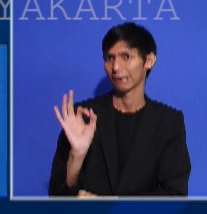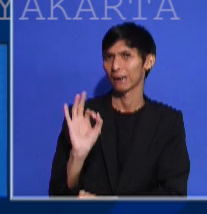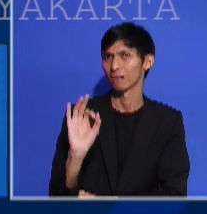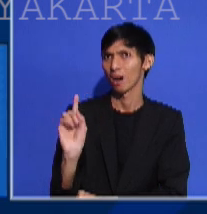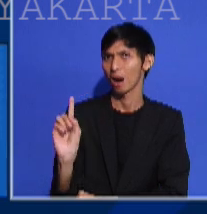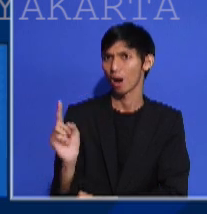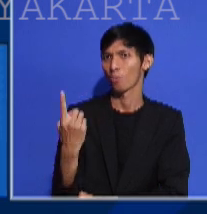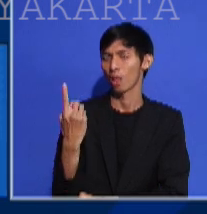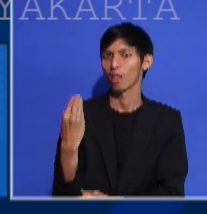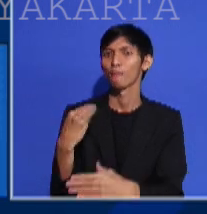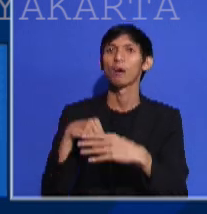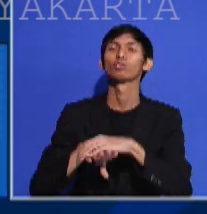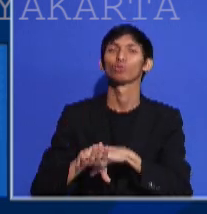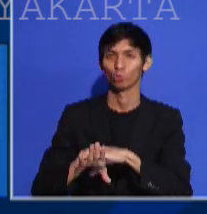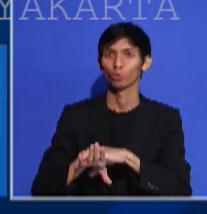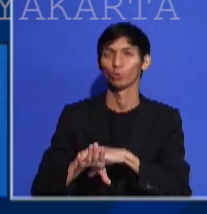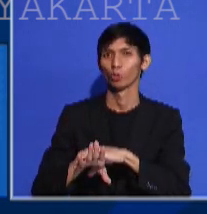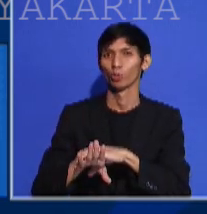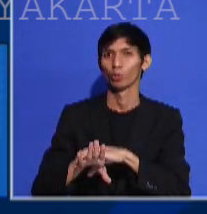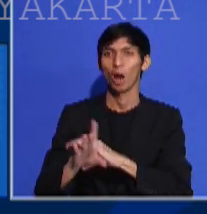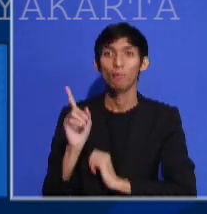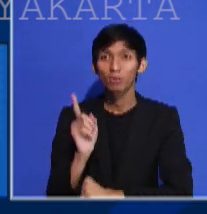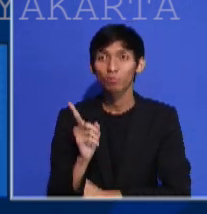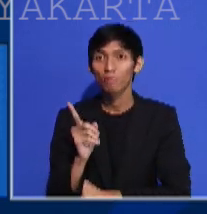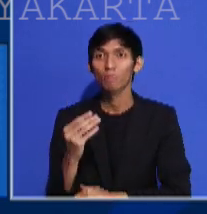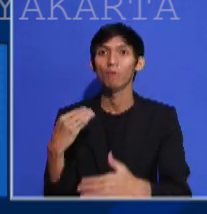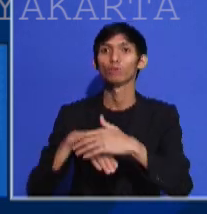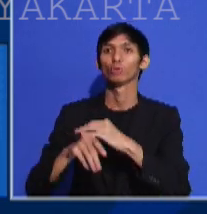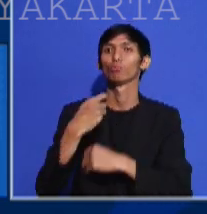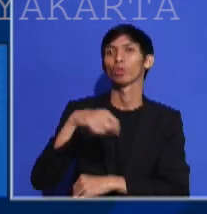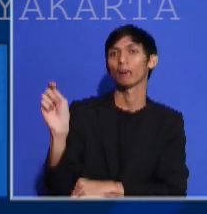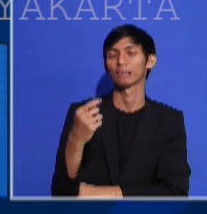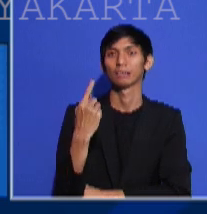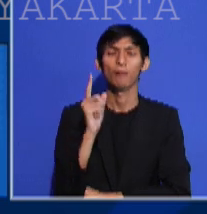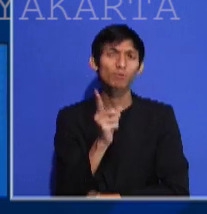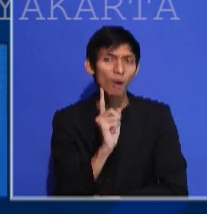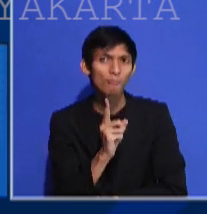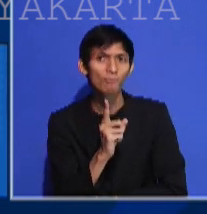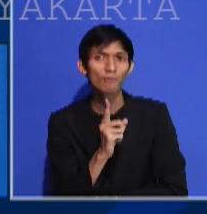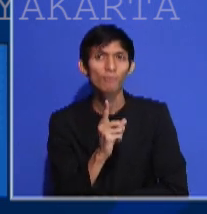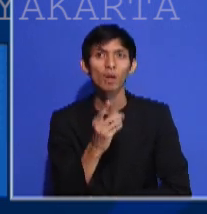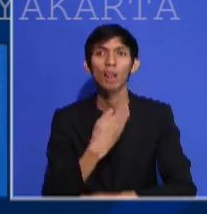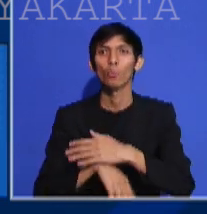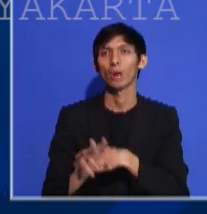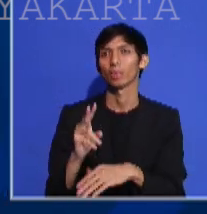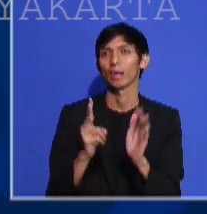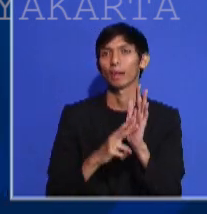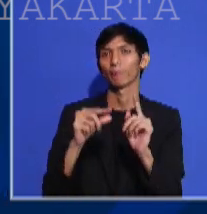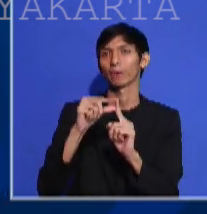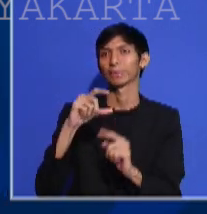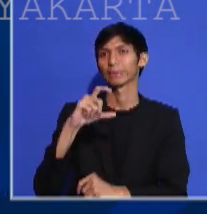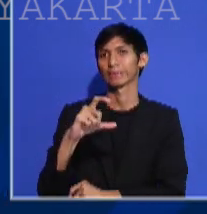masuk dari eh kenapa saya bisa masuk dari badminton ini karena eh lewat NPC Oke